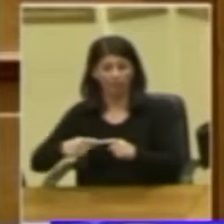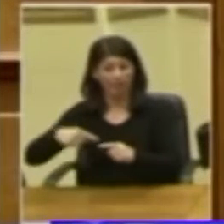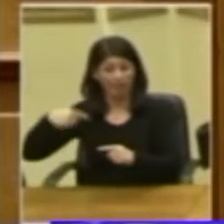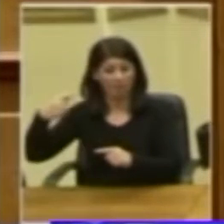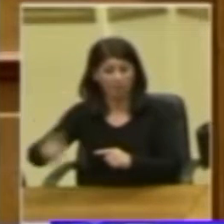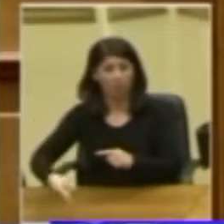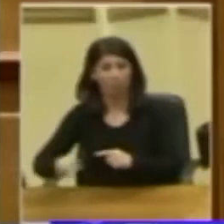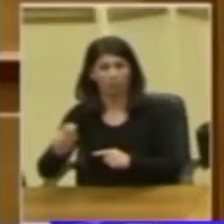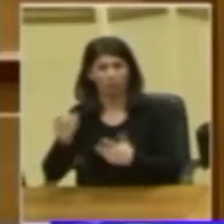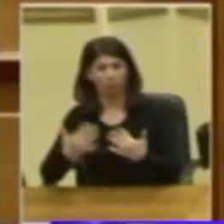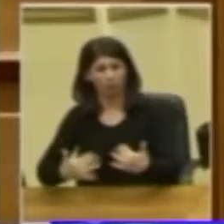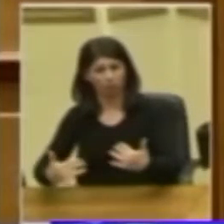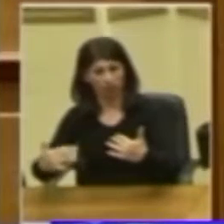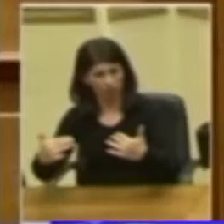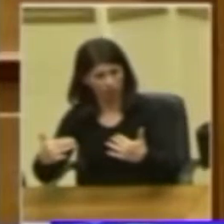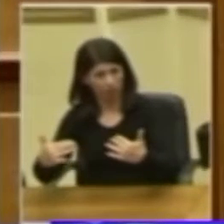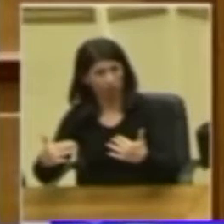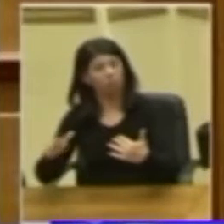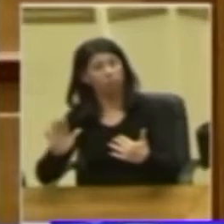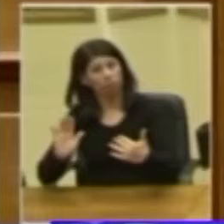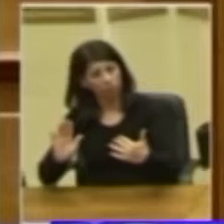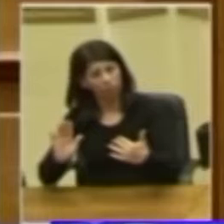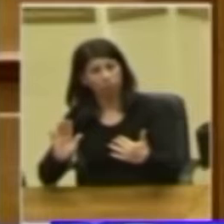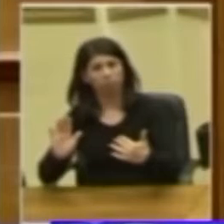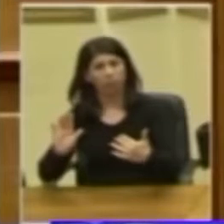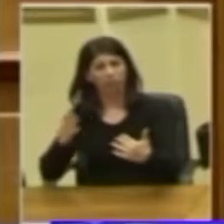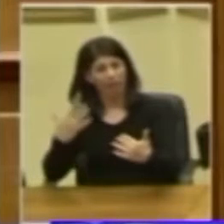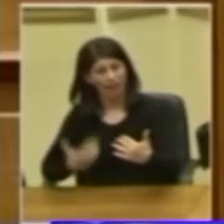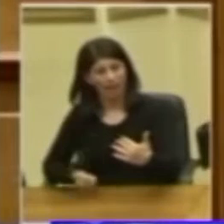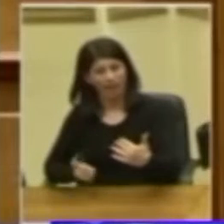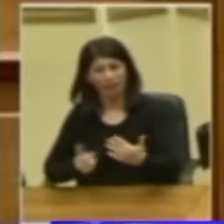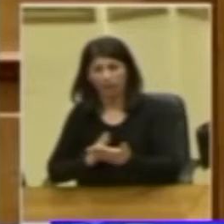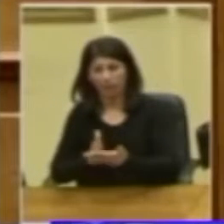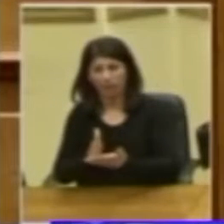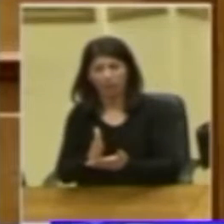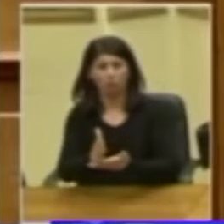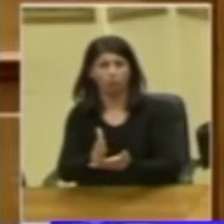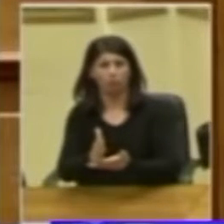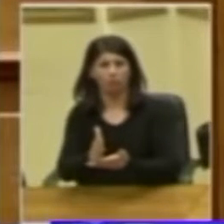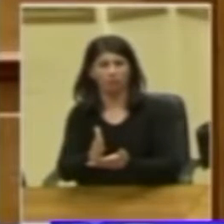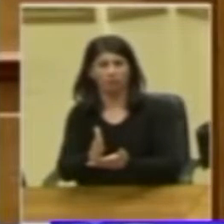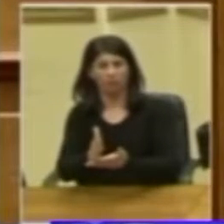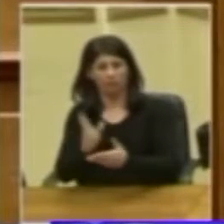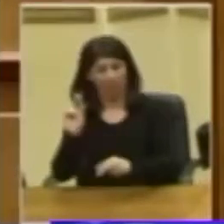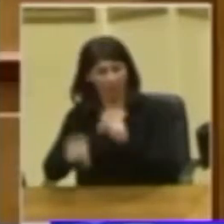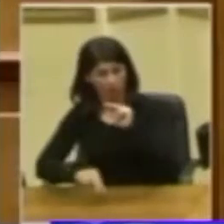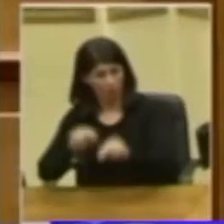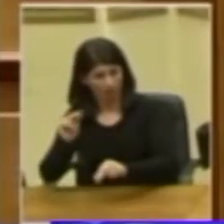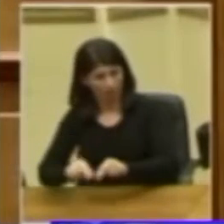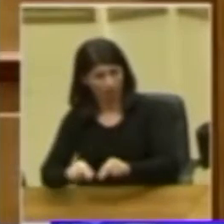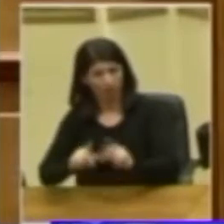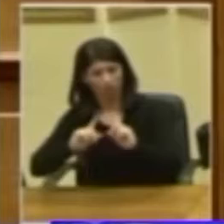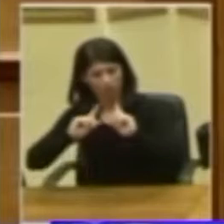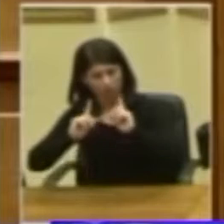Βουλή, αφού εντωμεταξύ έχει μεσολαβήσει η λαϊκή ετοιμιγορία,